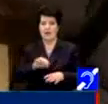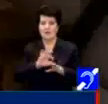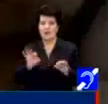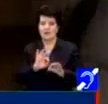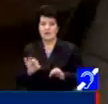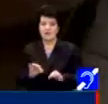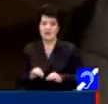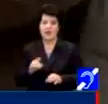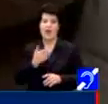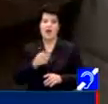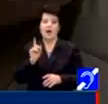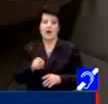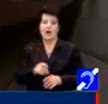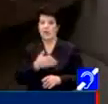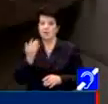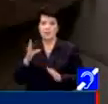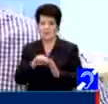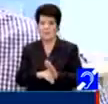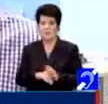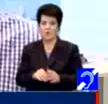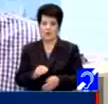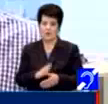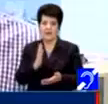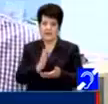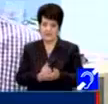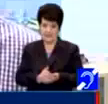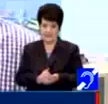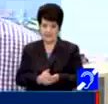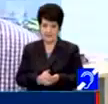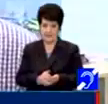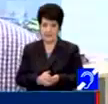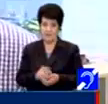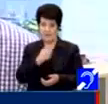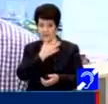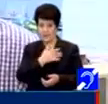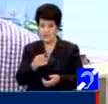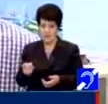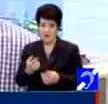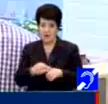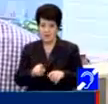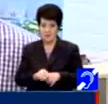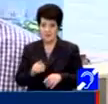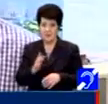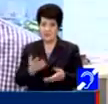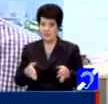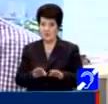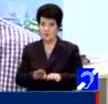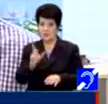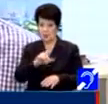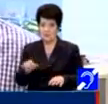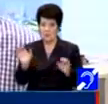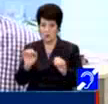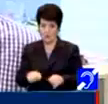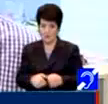pungilor biodegradabile pentru care nu se aplică ecotaxa. Există confuzia asta și cât timp această legislație nu este închisă, oamenii